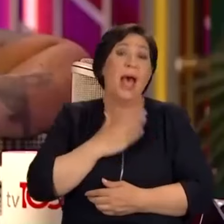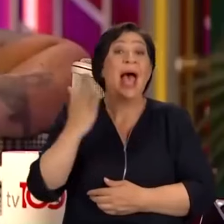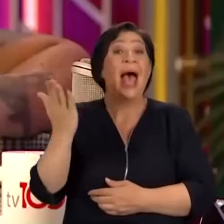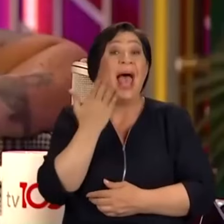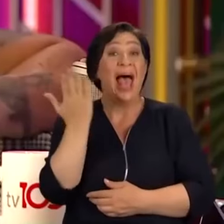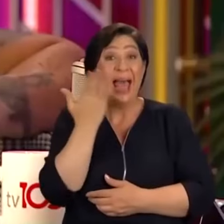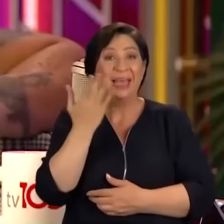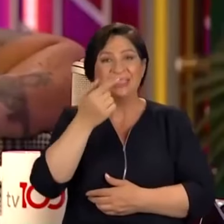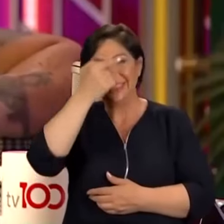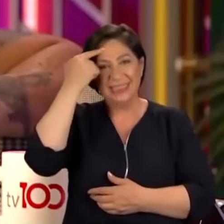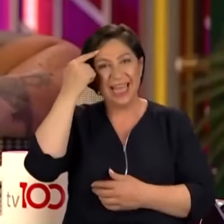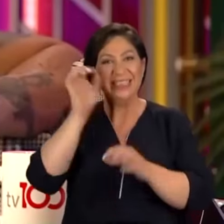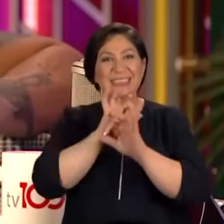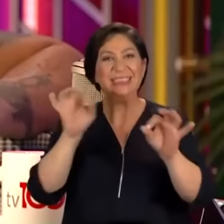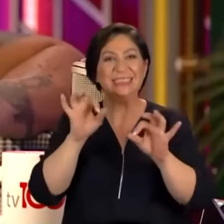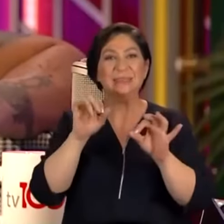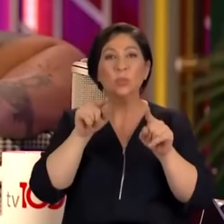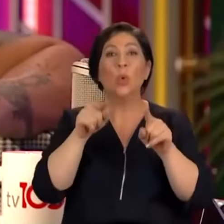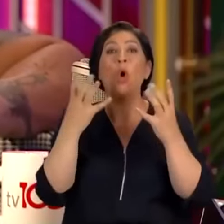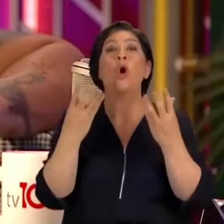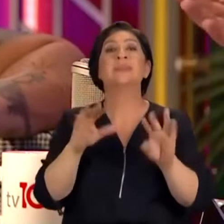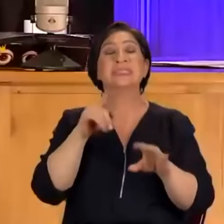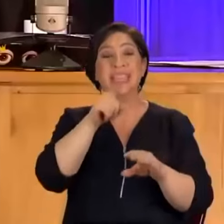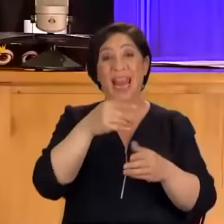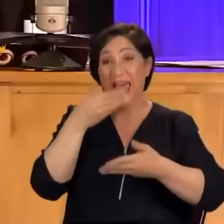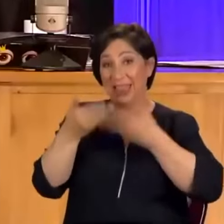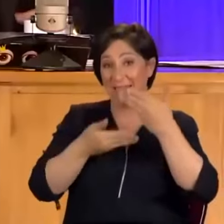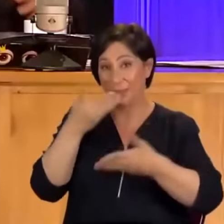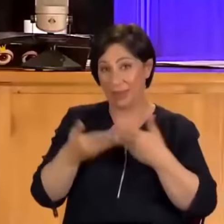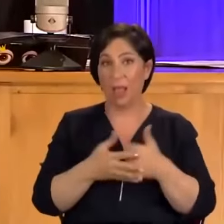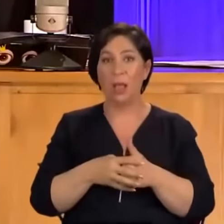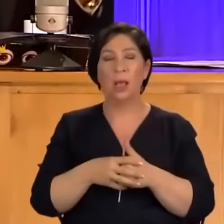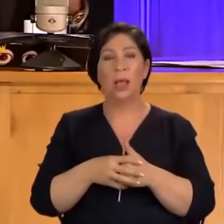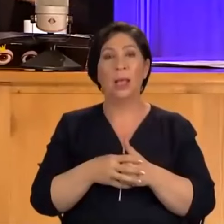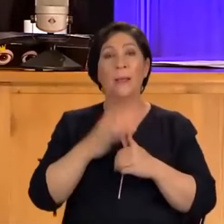ki Bu talihsiz olay olmasaydı yani senin anlatımın